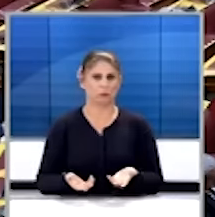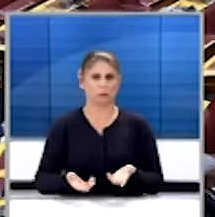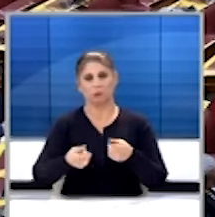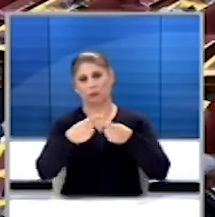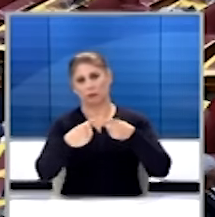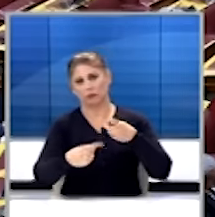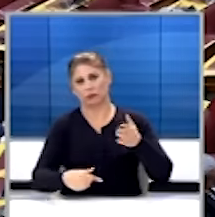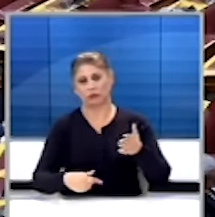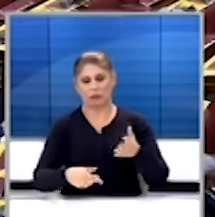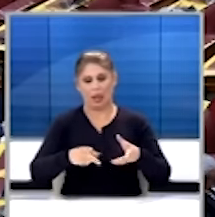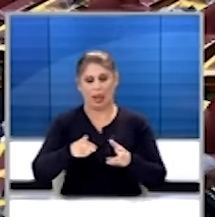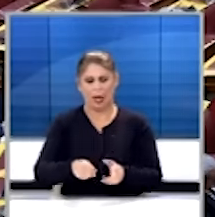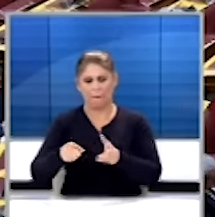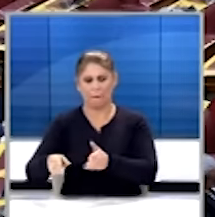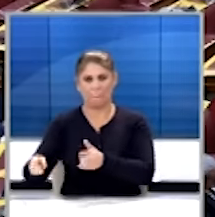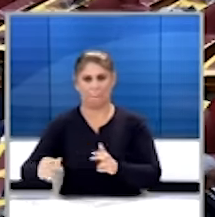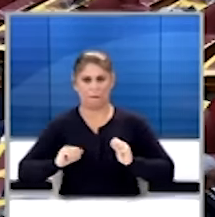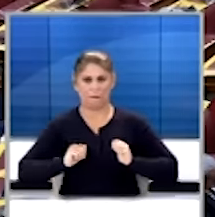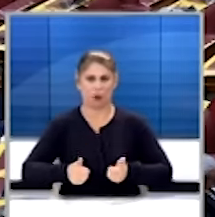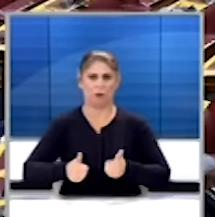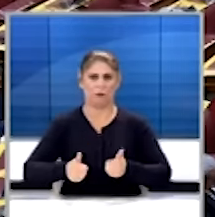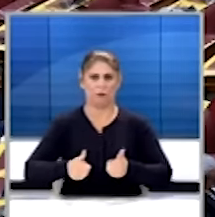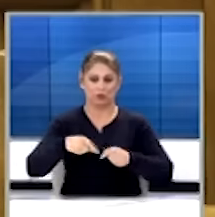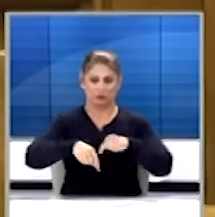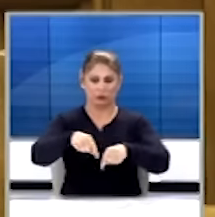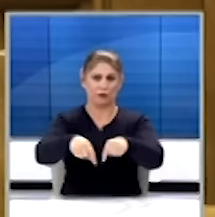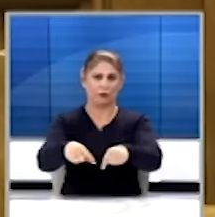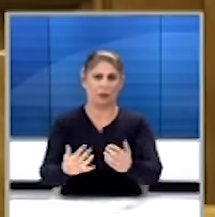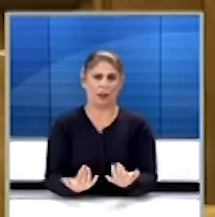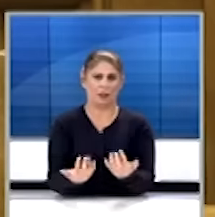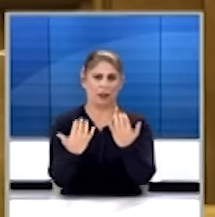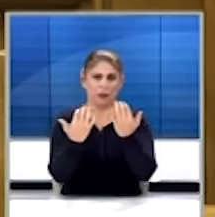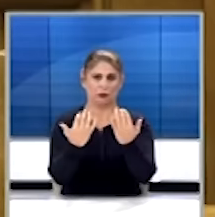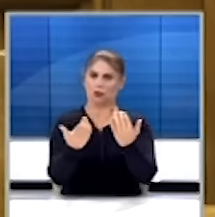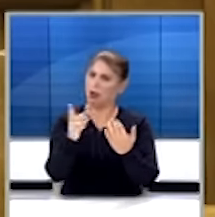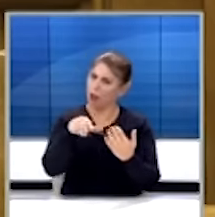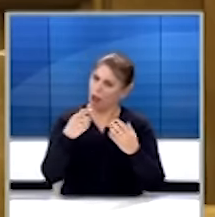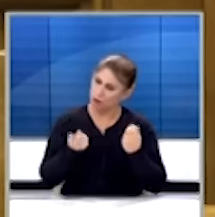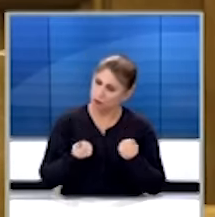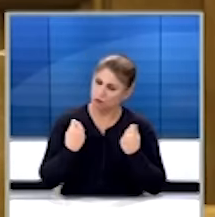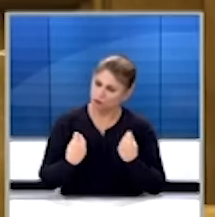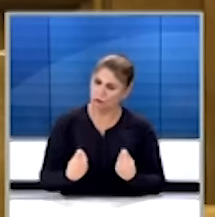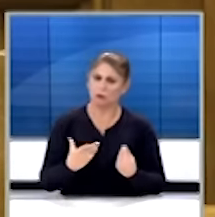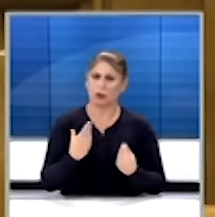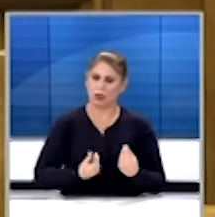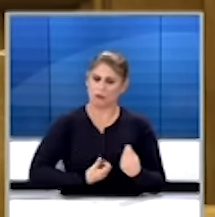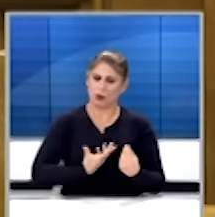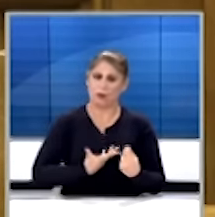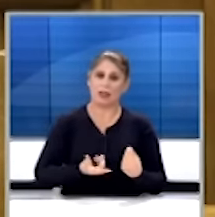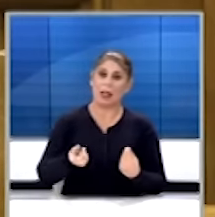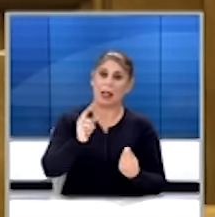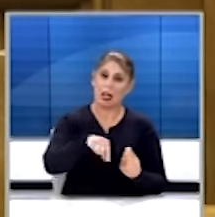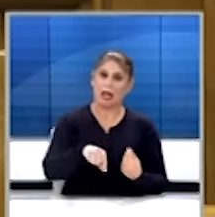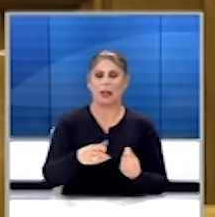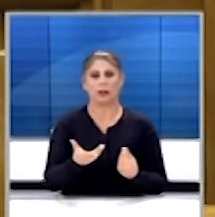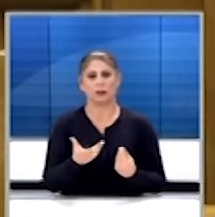διάφορες αποσπασματικές πρωτοβουλίες αναδάσωσης, που άλλες γίνονται όντως με καλή πρόθεση και άλλες